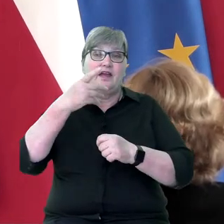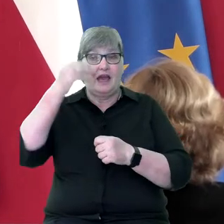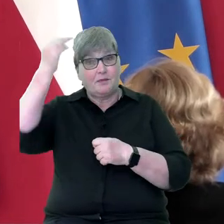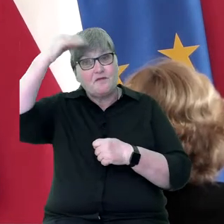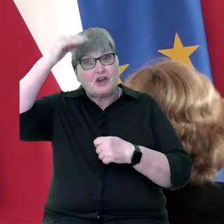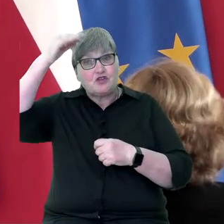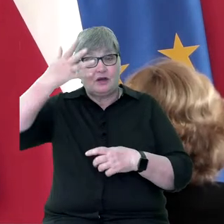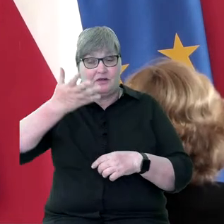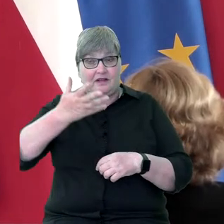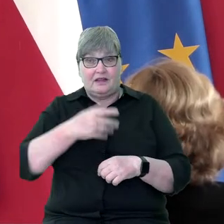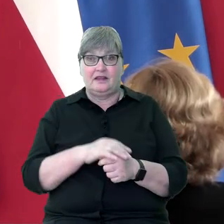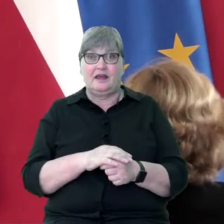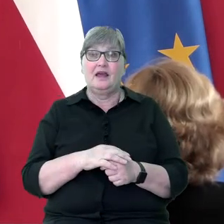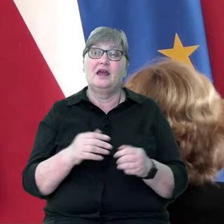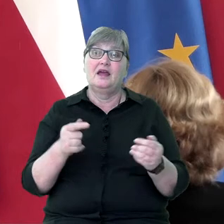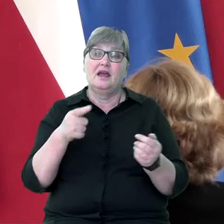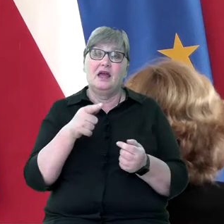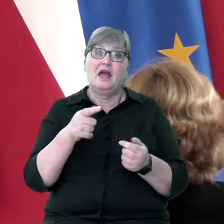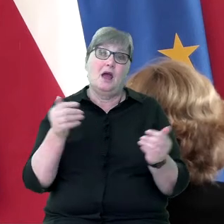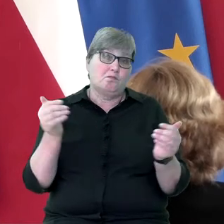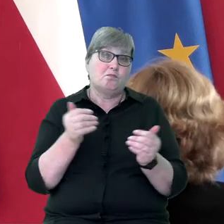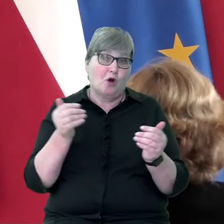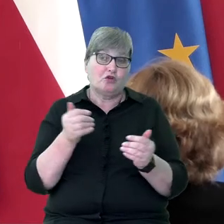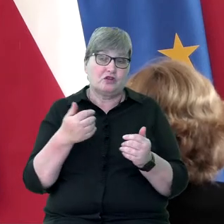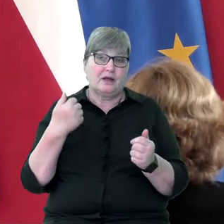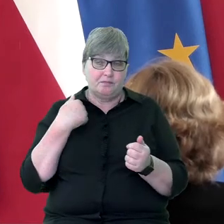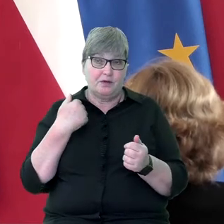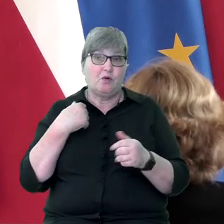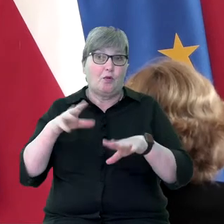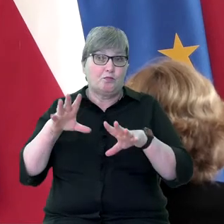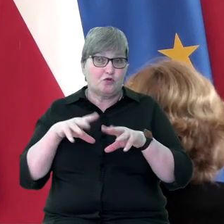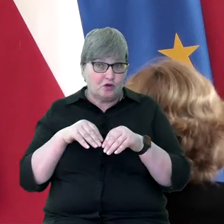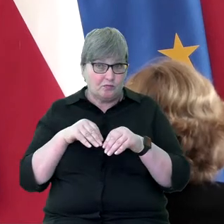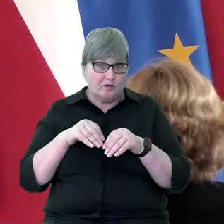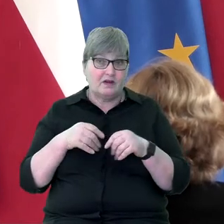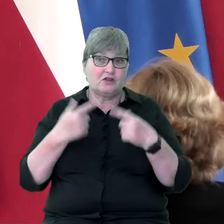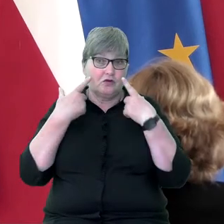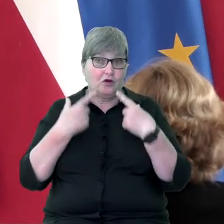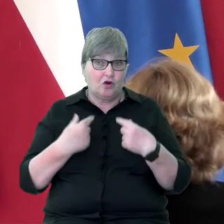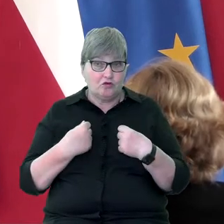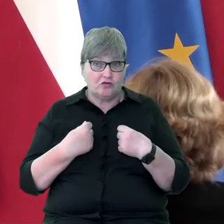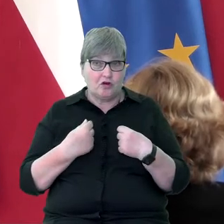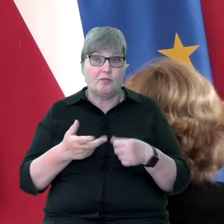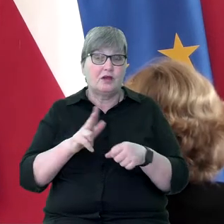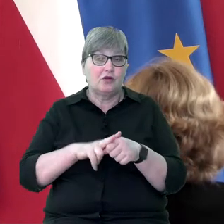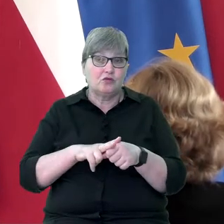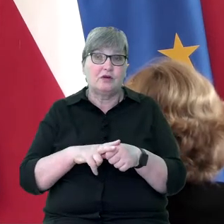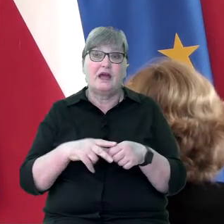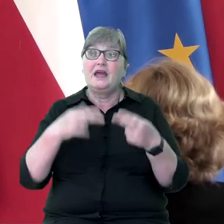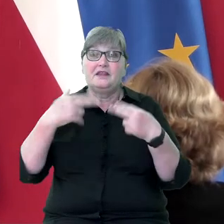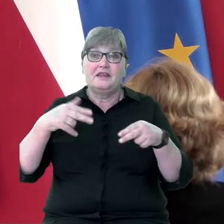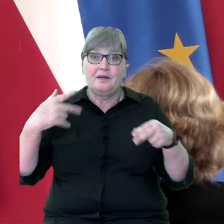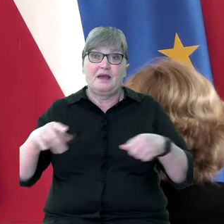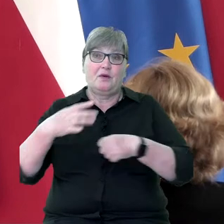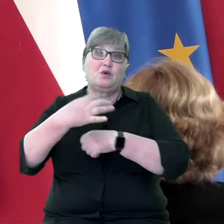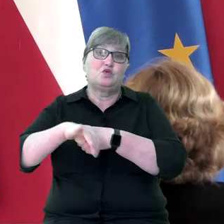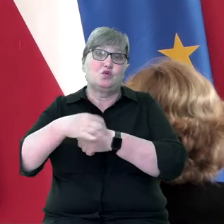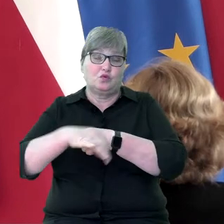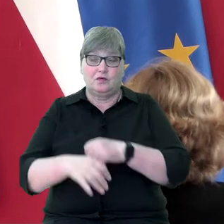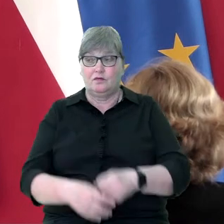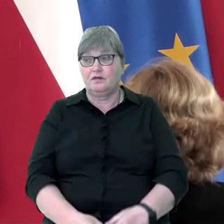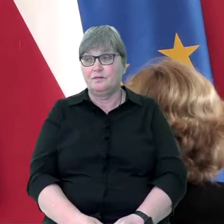możliwość w szczególnych przypadkach mianowania na stanowiska wyższej kategorii osób nieposiadających przepisanego dla tej kategorii